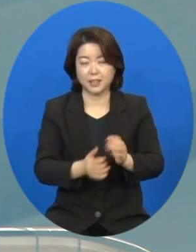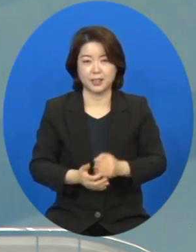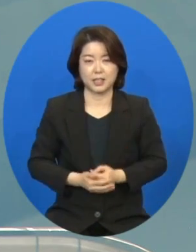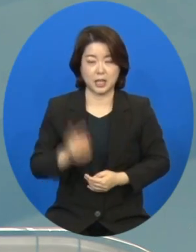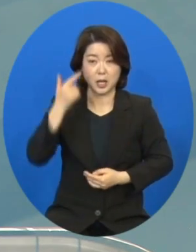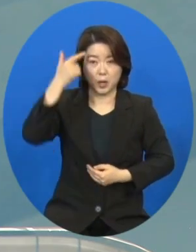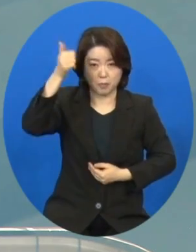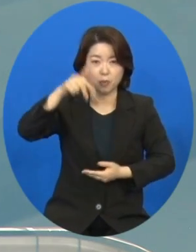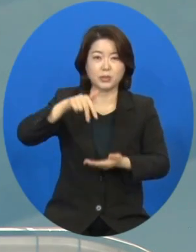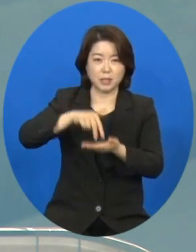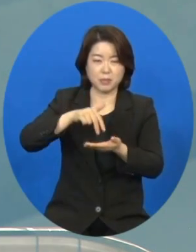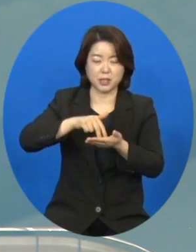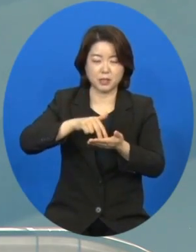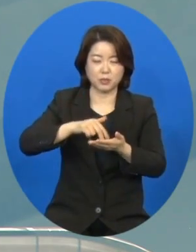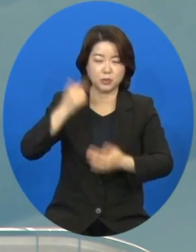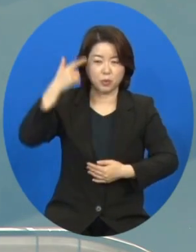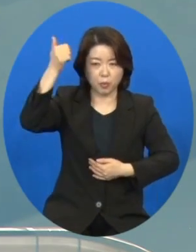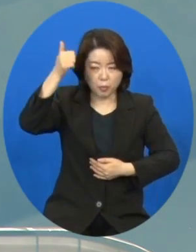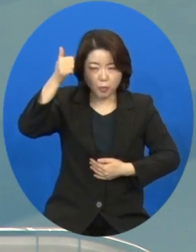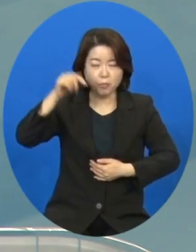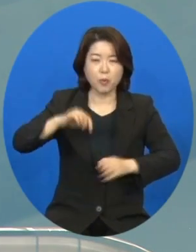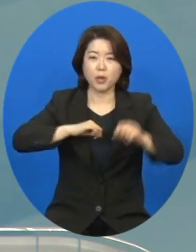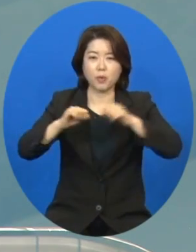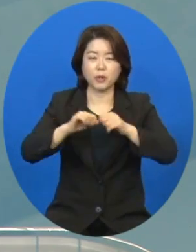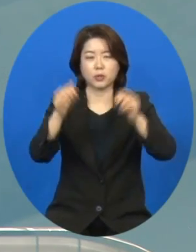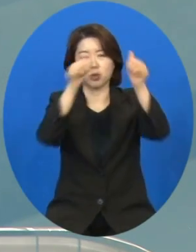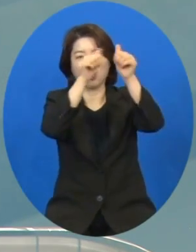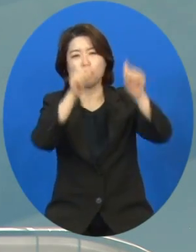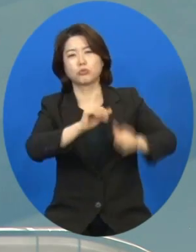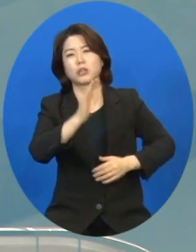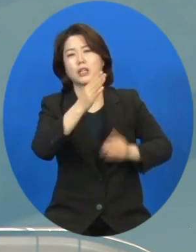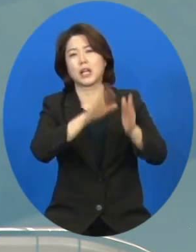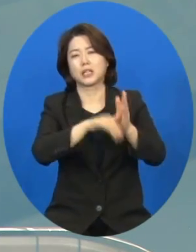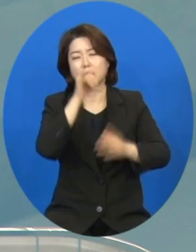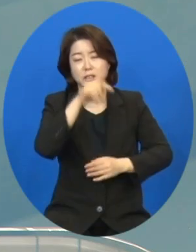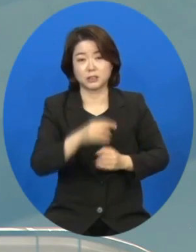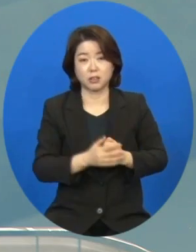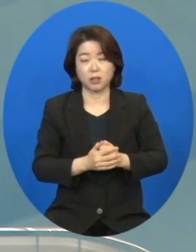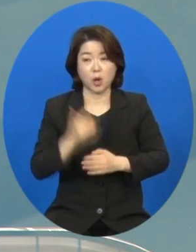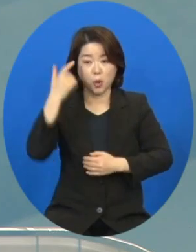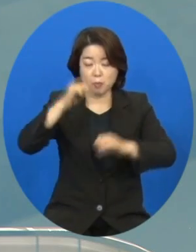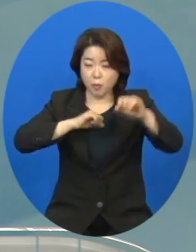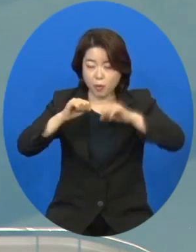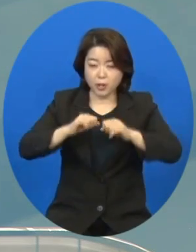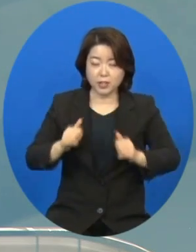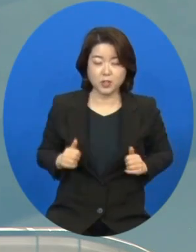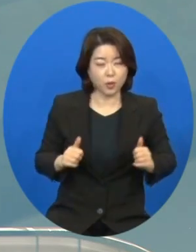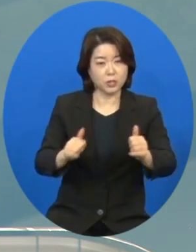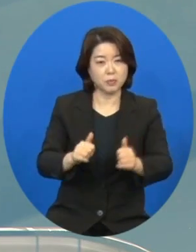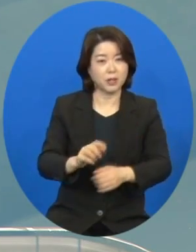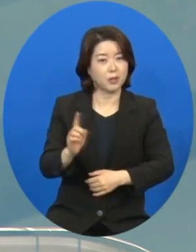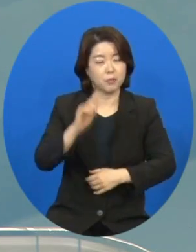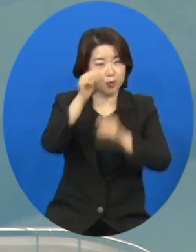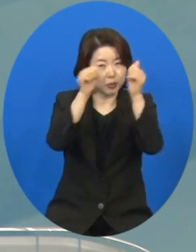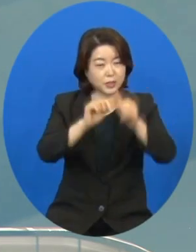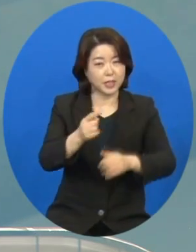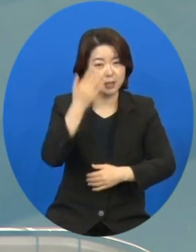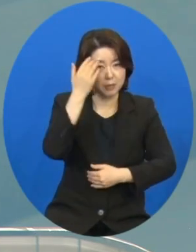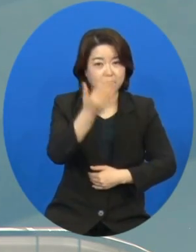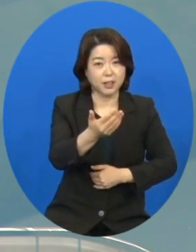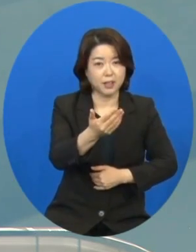목사에게도 목회가 우상이 될 때가 있습니다. 아, 목회 열심히 하는 게 뭐가 우상이에요?